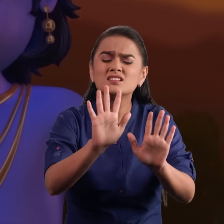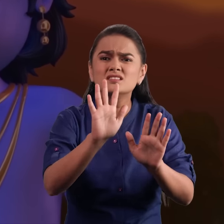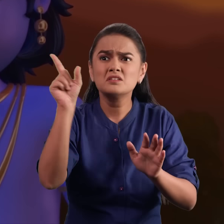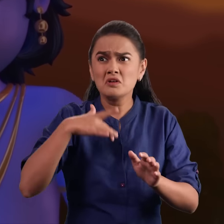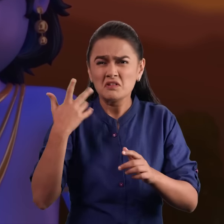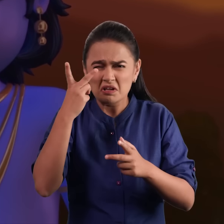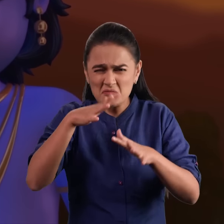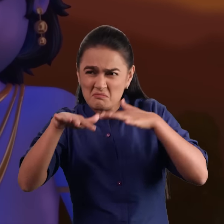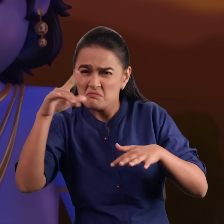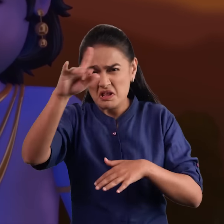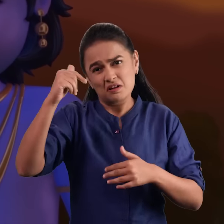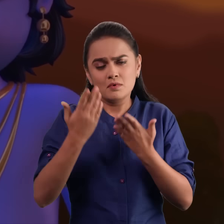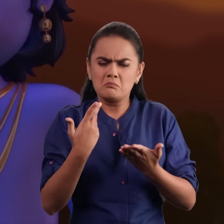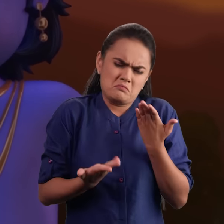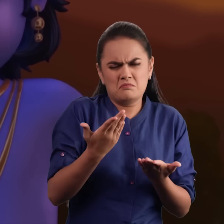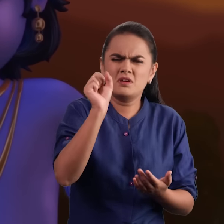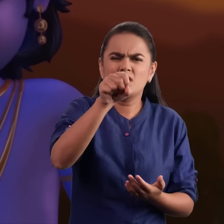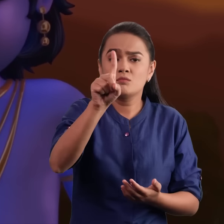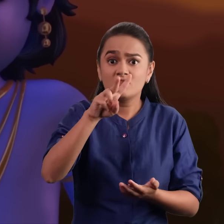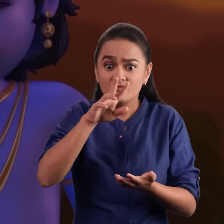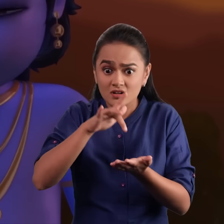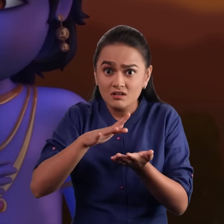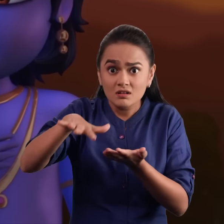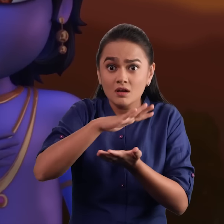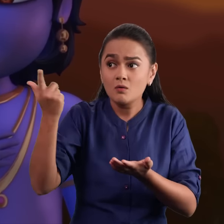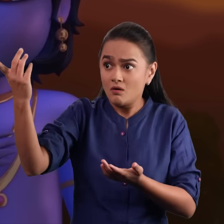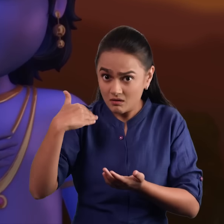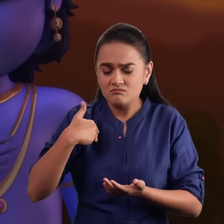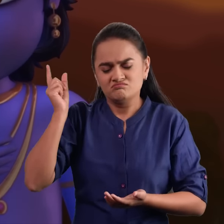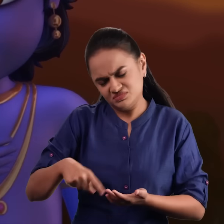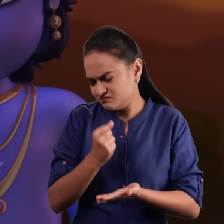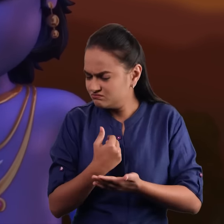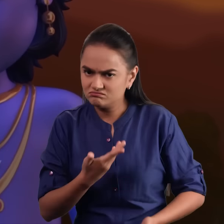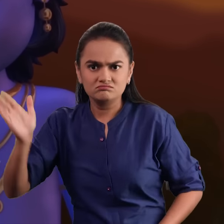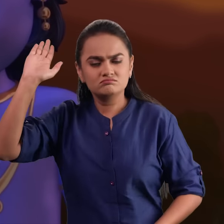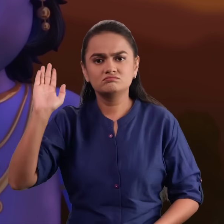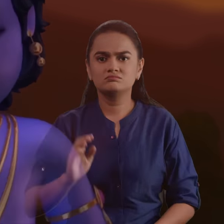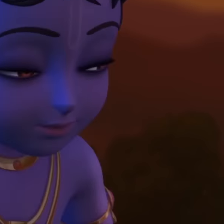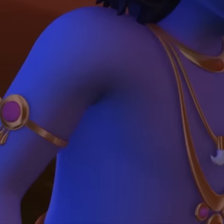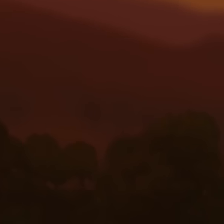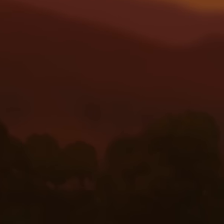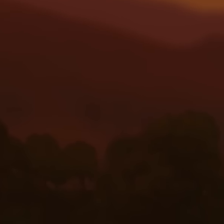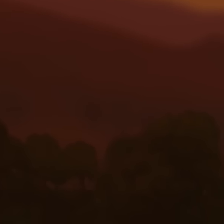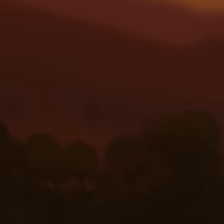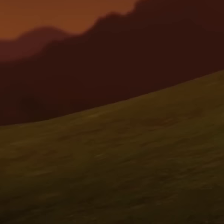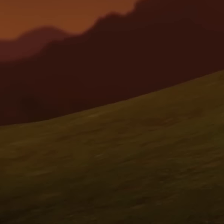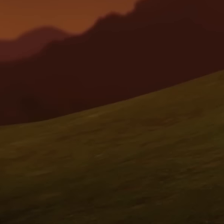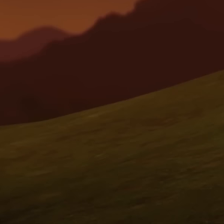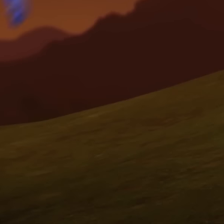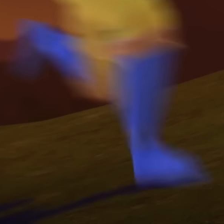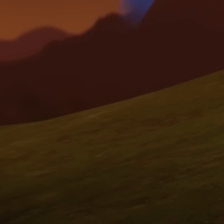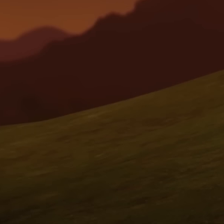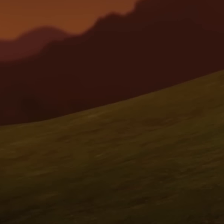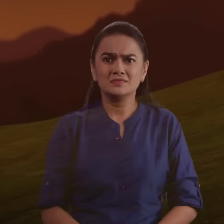रुक जाओ कृष्ण, ये कोई षड्यंत्र हो है। भी सकता है, पर मैं वृंदावन वासियों की पुकार अनसुनी नहीं कर सकता।